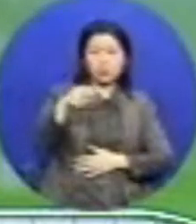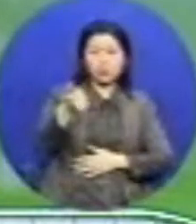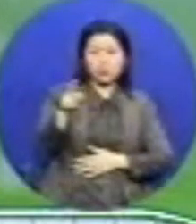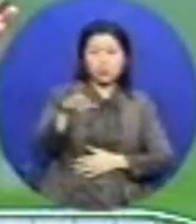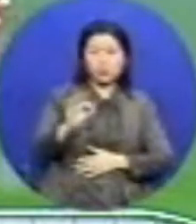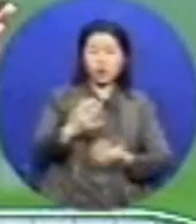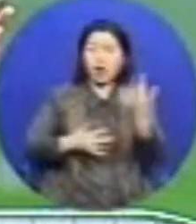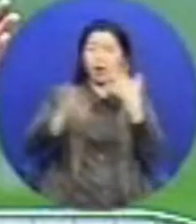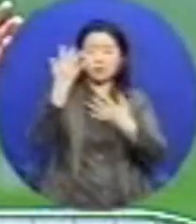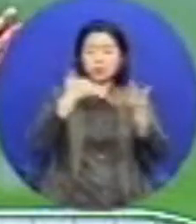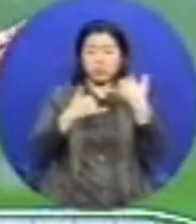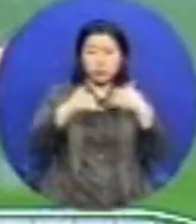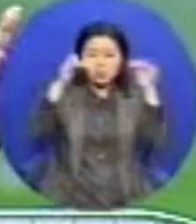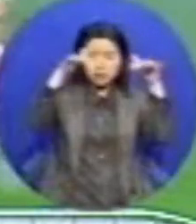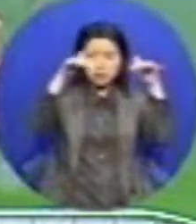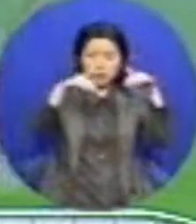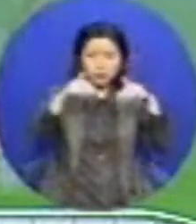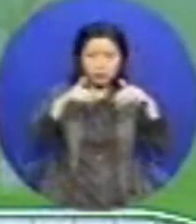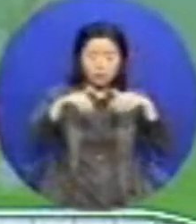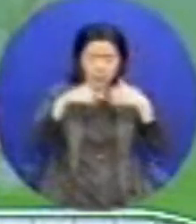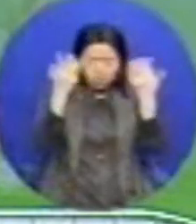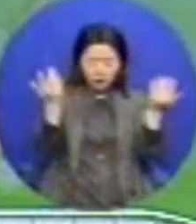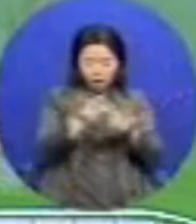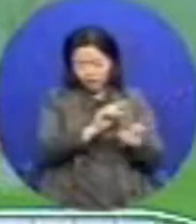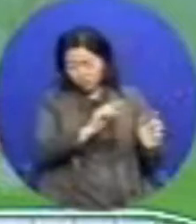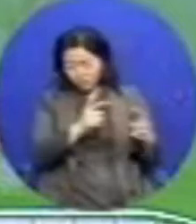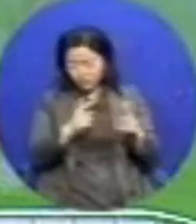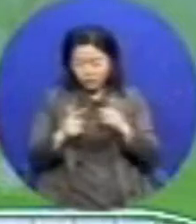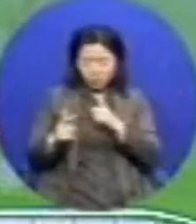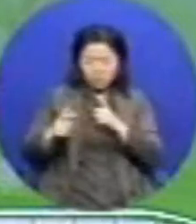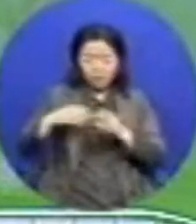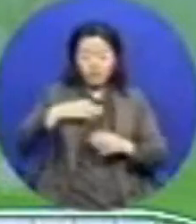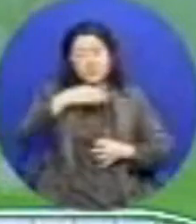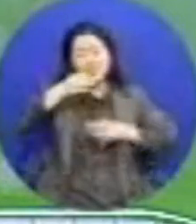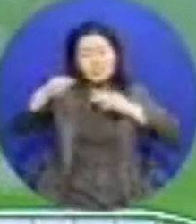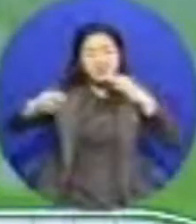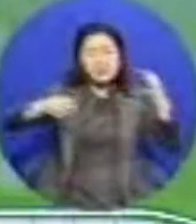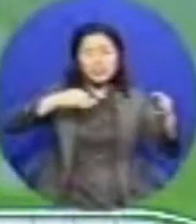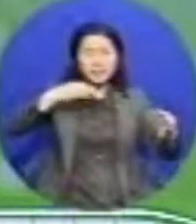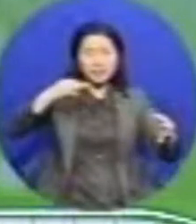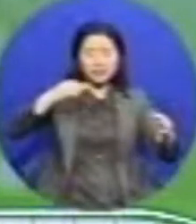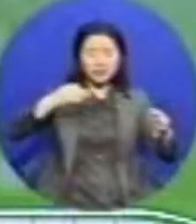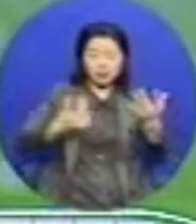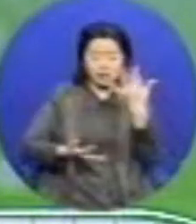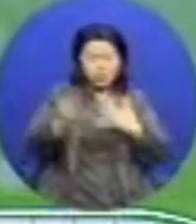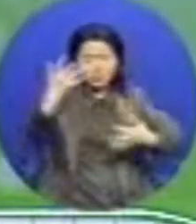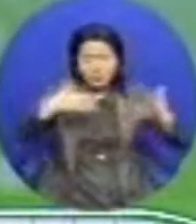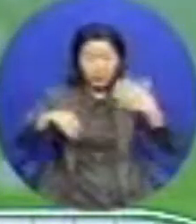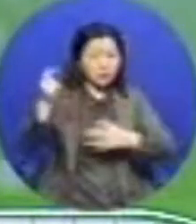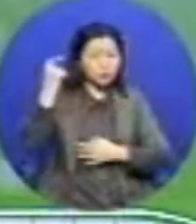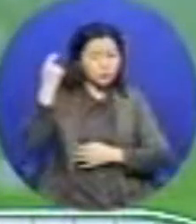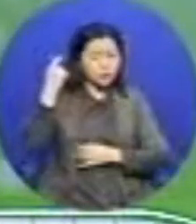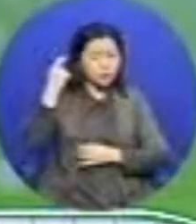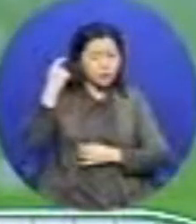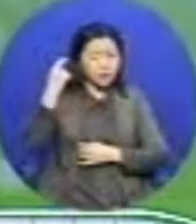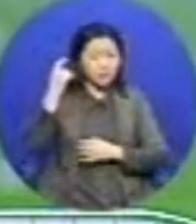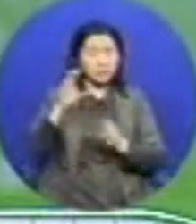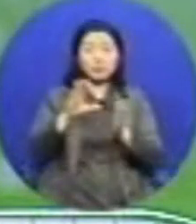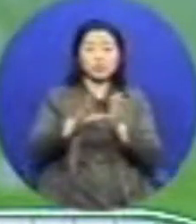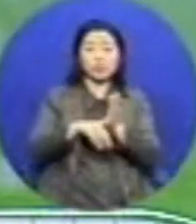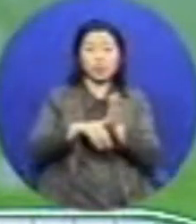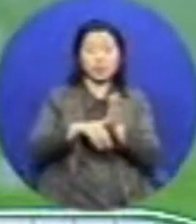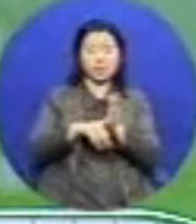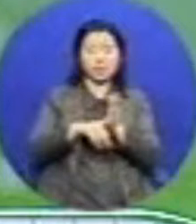온갖 비명소리와 그리고 불타는 소리가 들릴 때에 롯의 아내가 뭘 생각해서 돌아본 것도